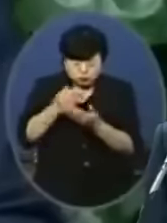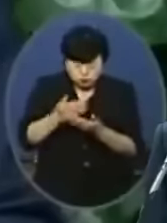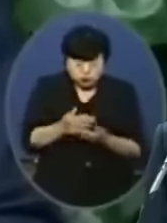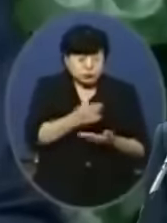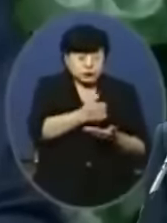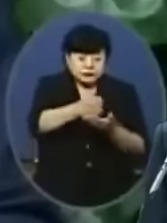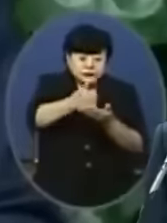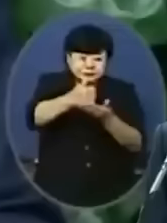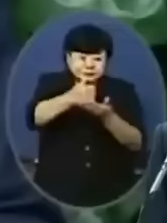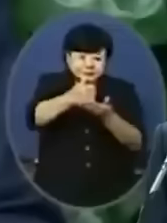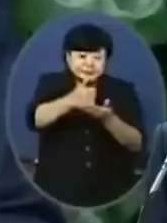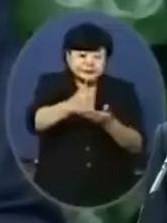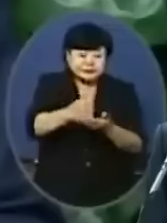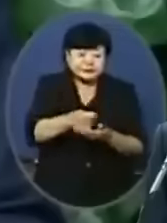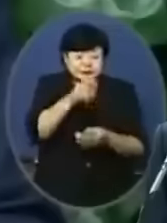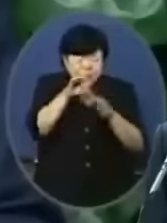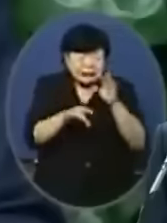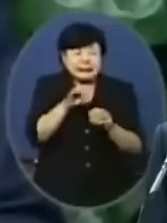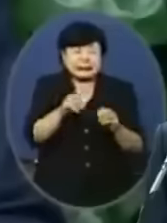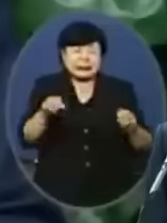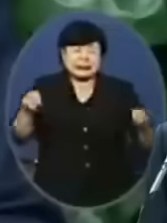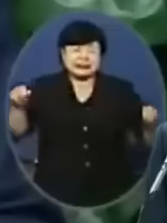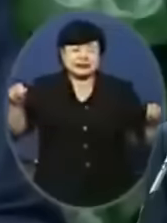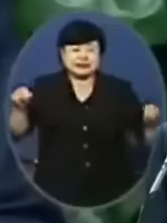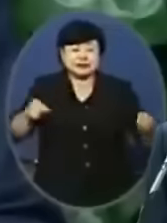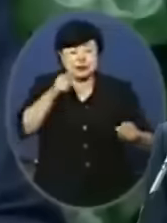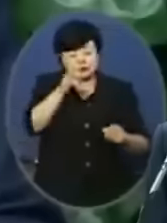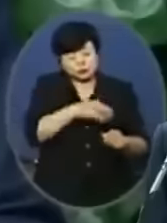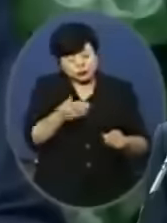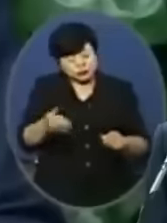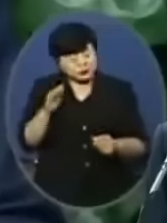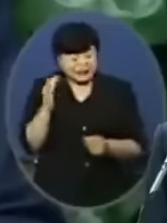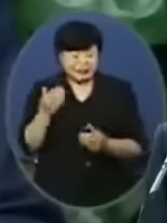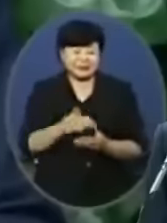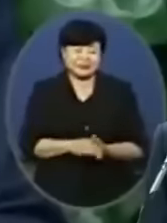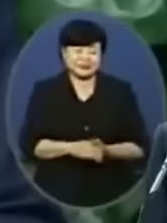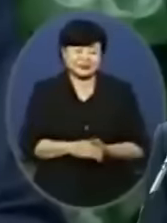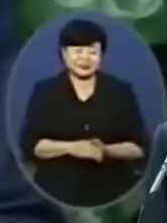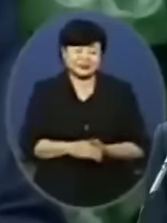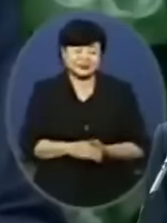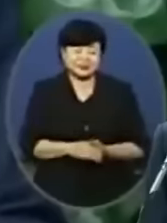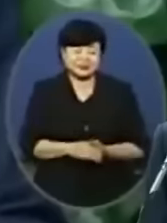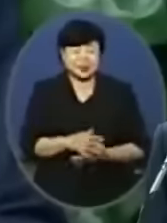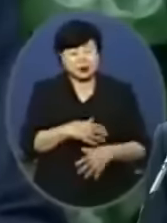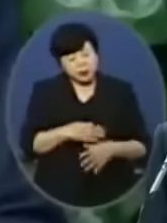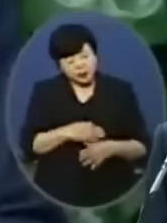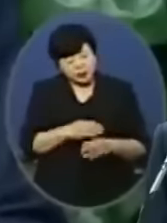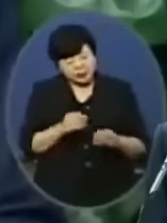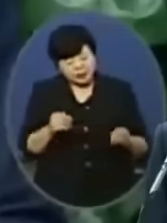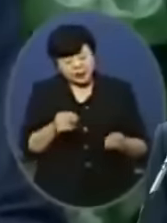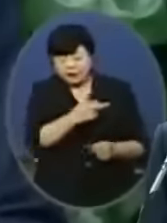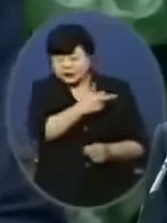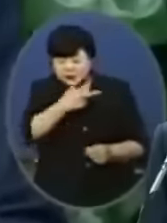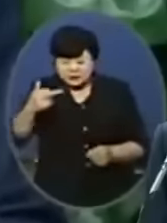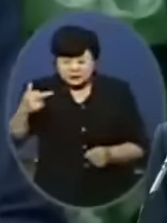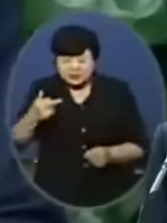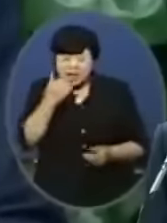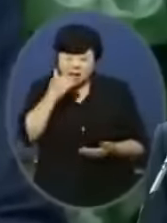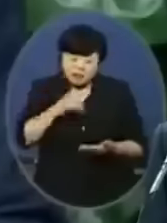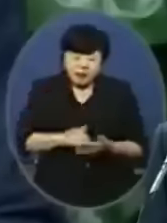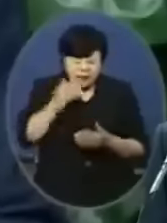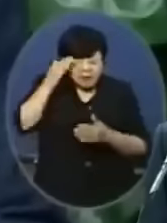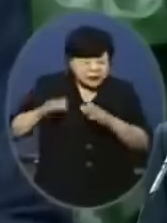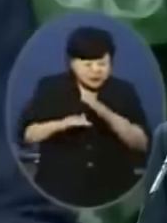것이요 마른 땅에 냇물 같이 될 것이요 곤비한 땅에 큰 바위 그늘